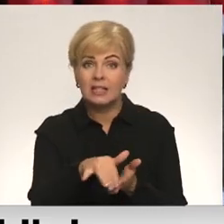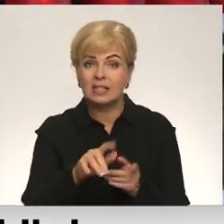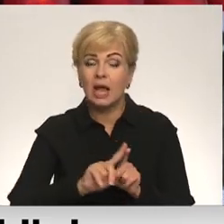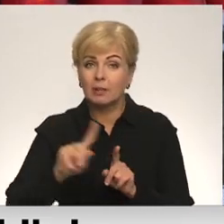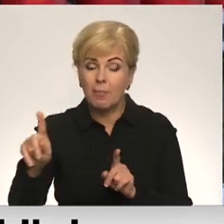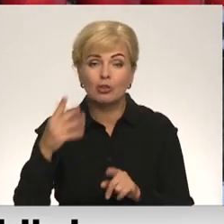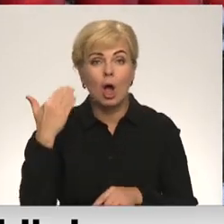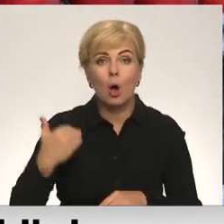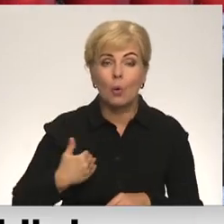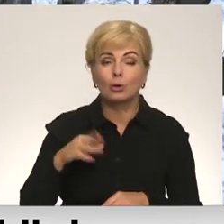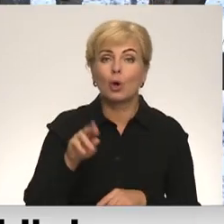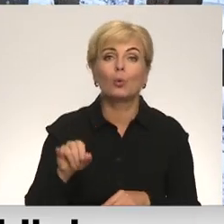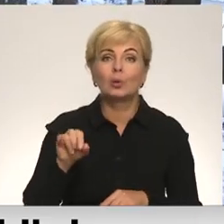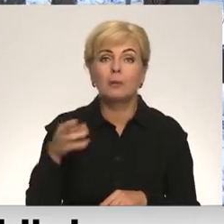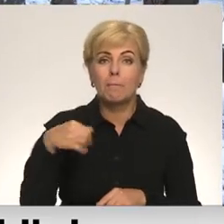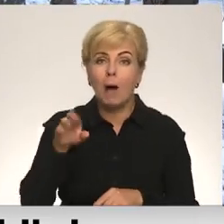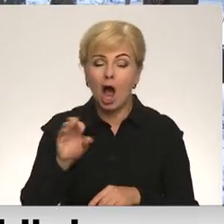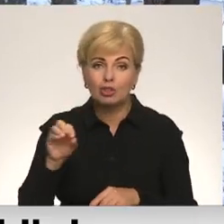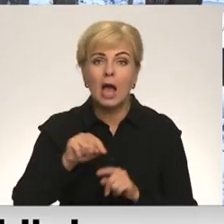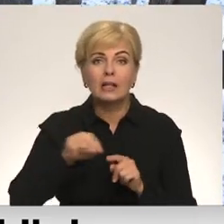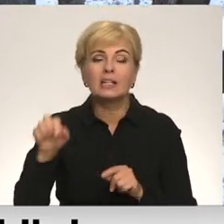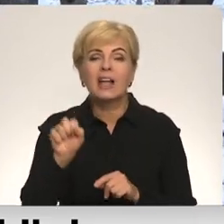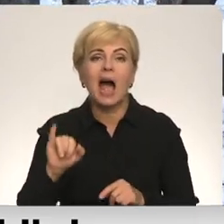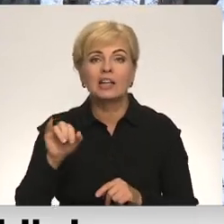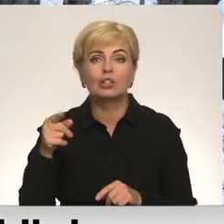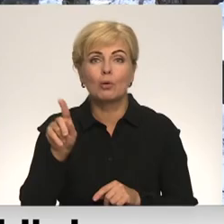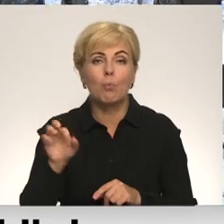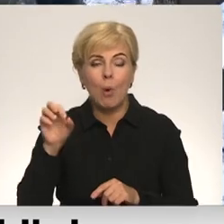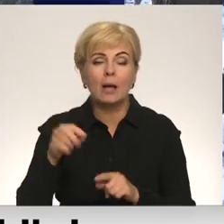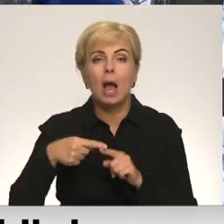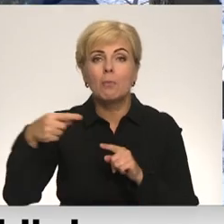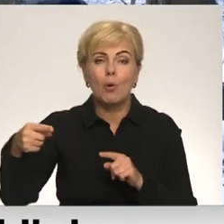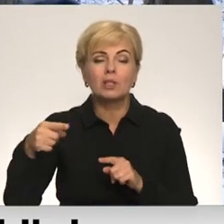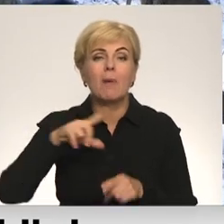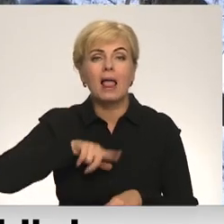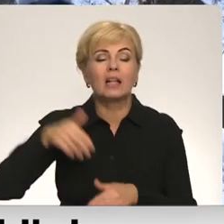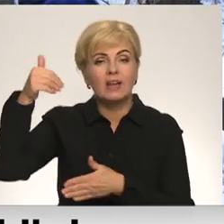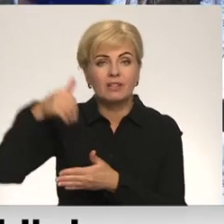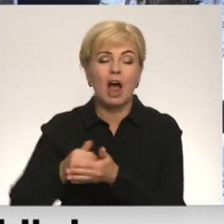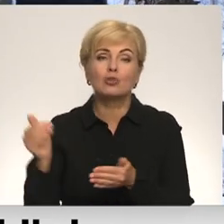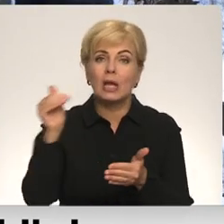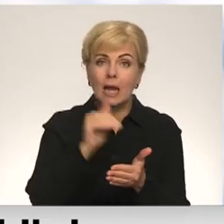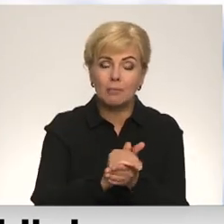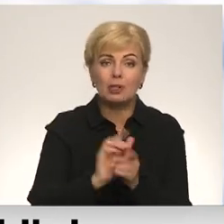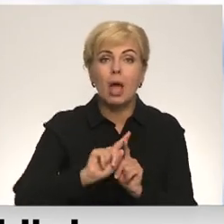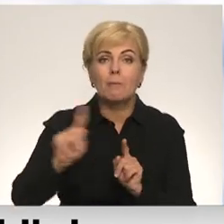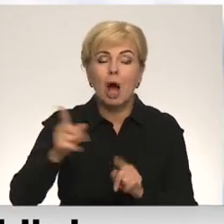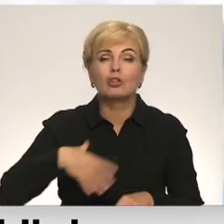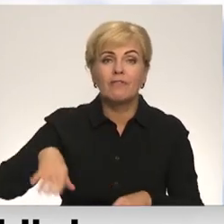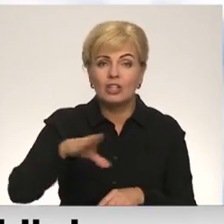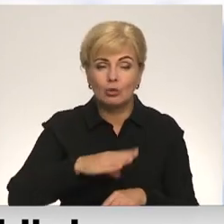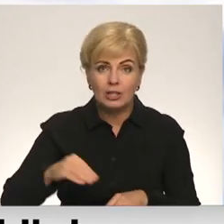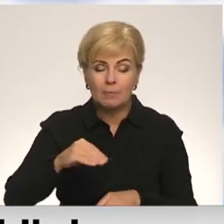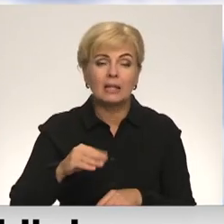no Kuldīgas novada Rudbāžiem līdz Aizporei ir viens no posmiem Latvijas vēstures iepazīšanas maršrutā visai ģimenei – Oskara